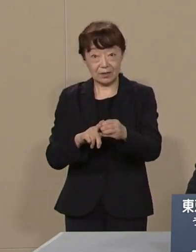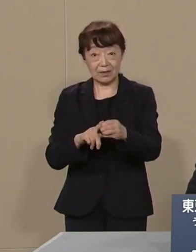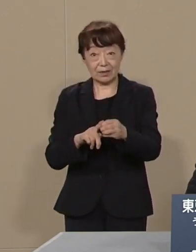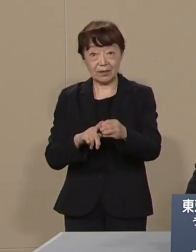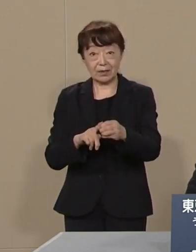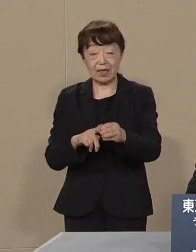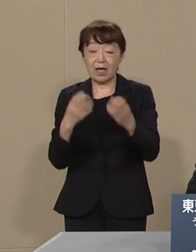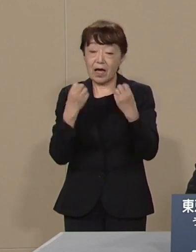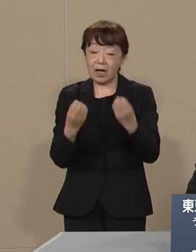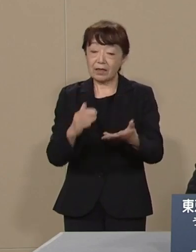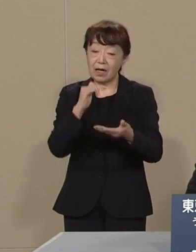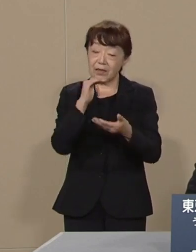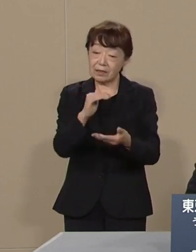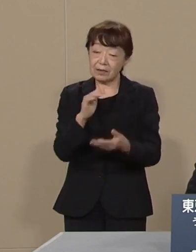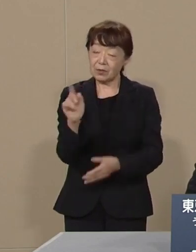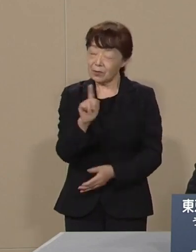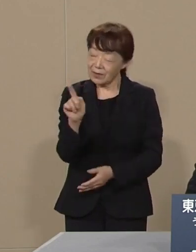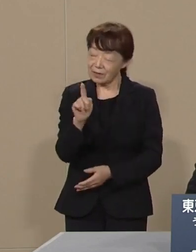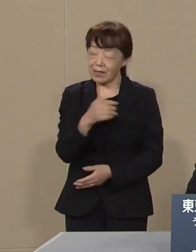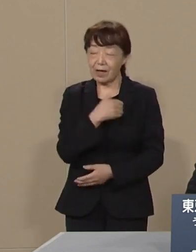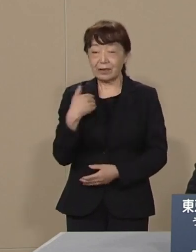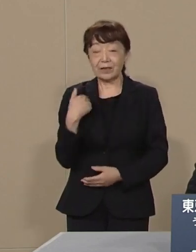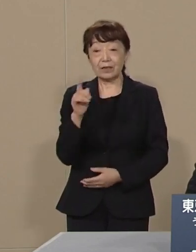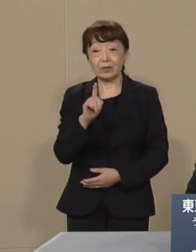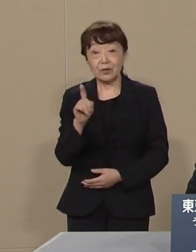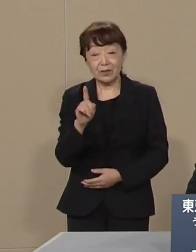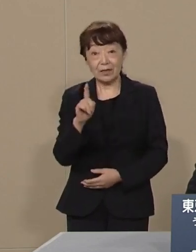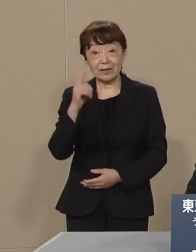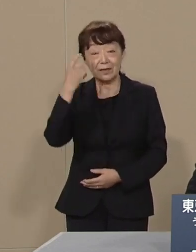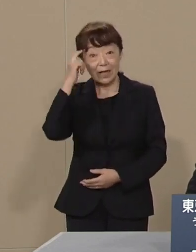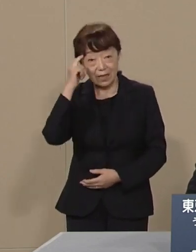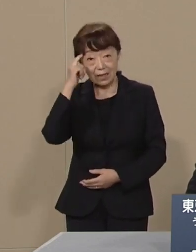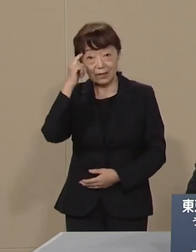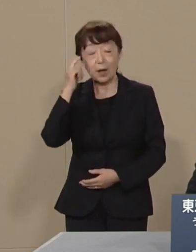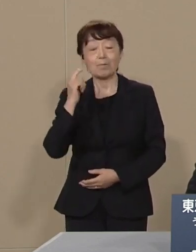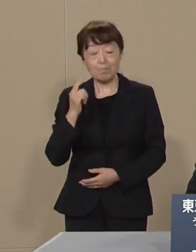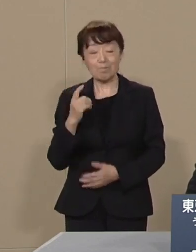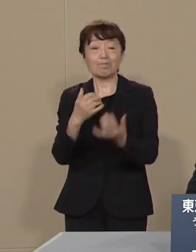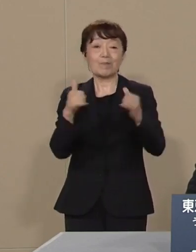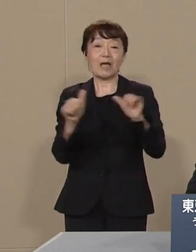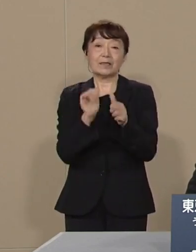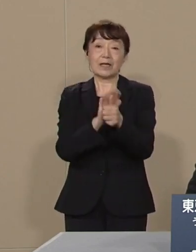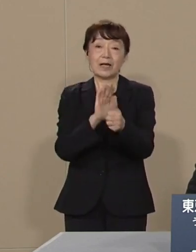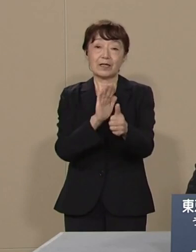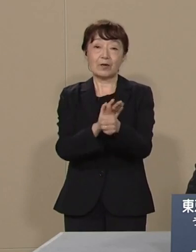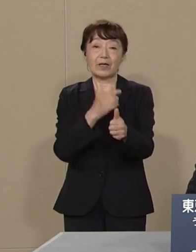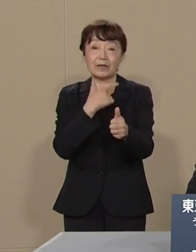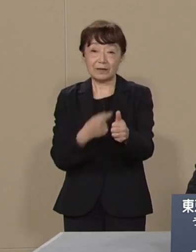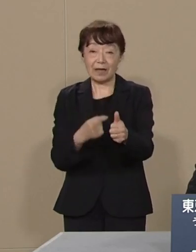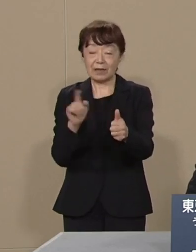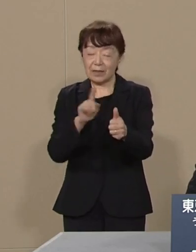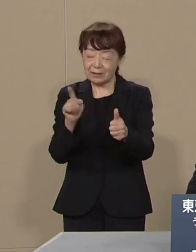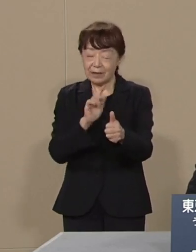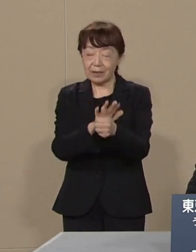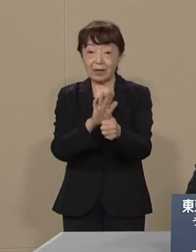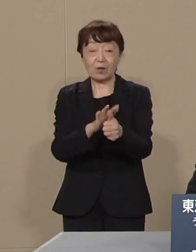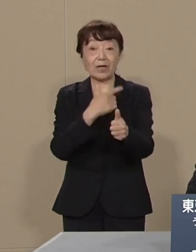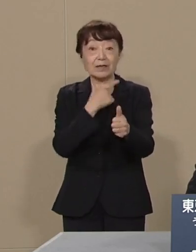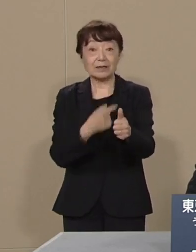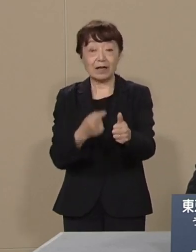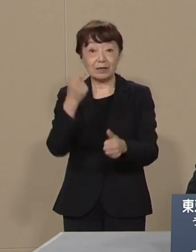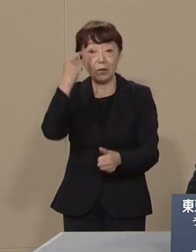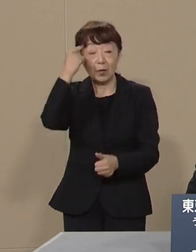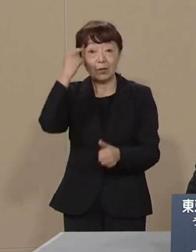新しいことができるのかを考えたところ社会貢献何かをしようそこに東京と